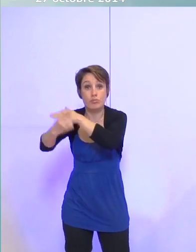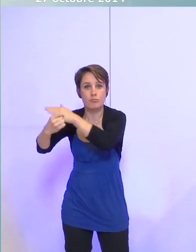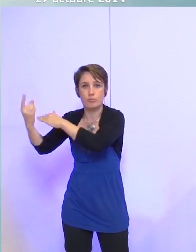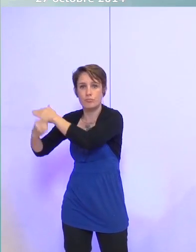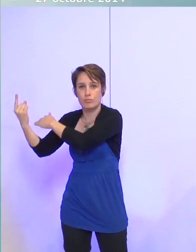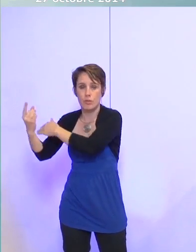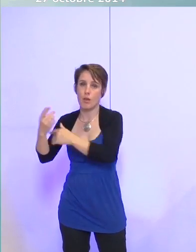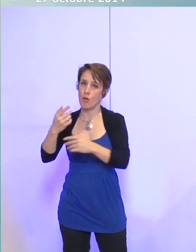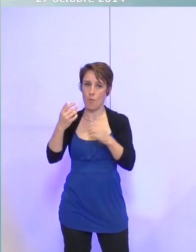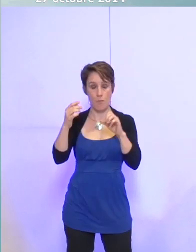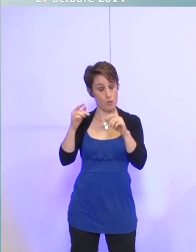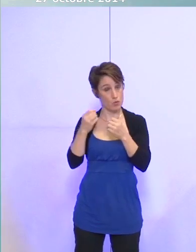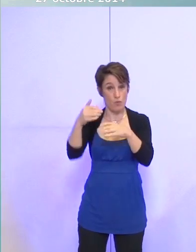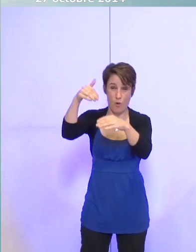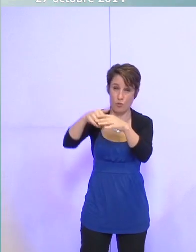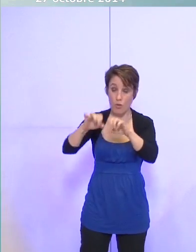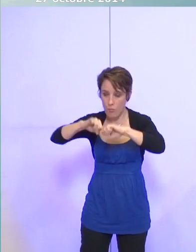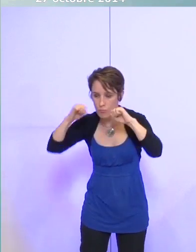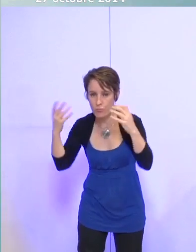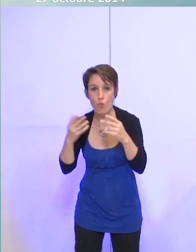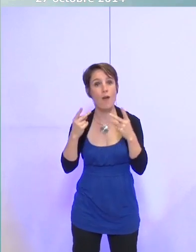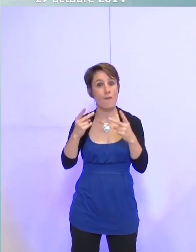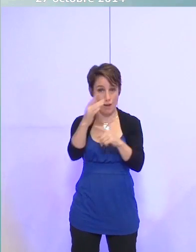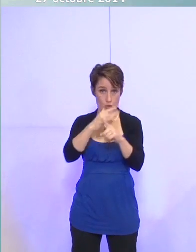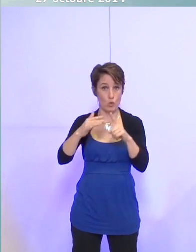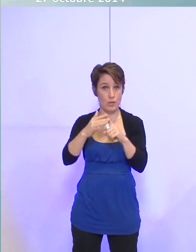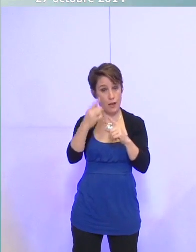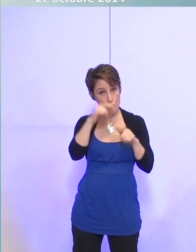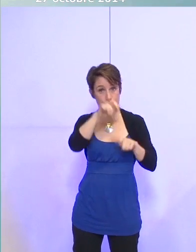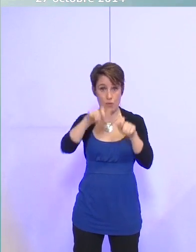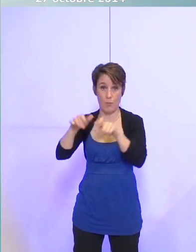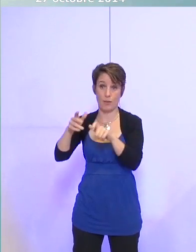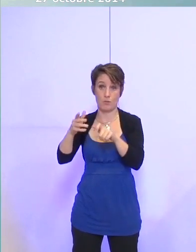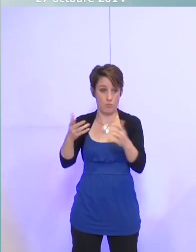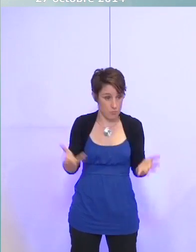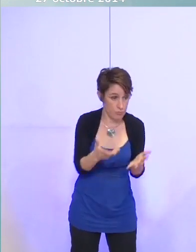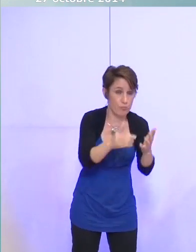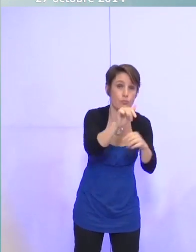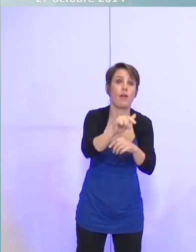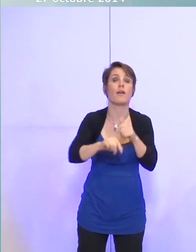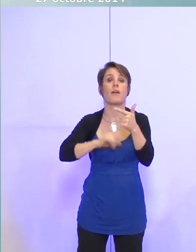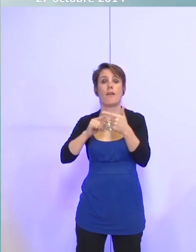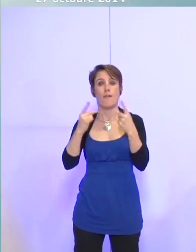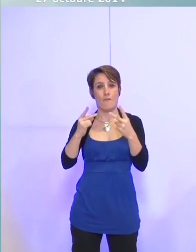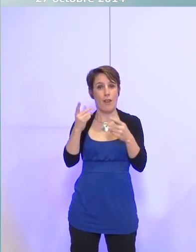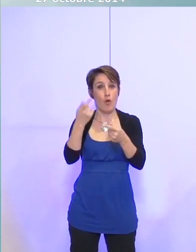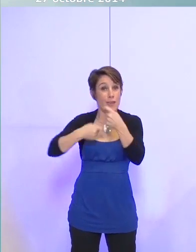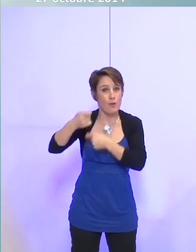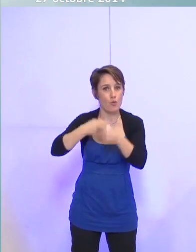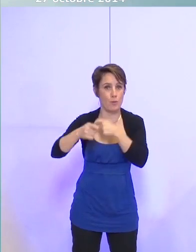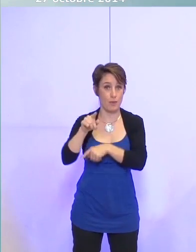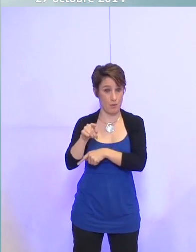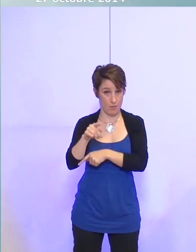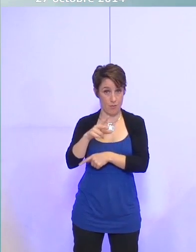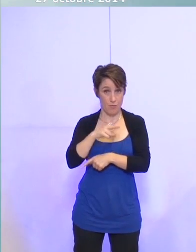sociale, avec souvent de nouveaux services pour la population, valeur économique avec, et vous l'avez évoqué, la naissance de